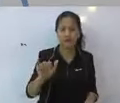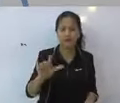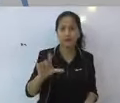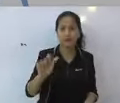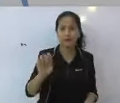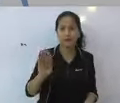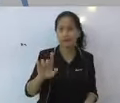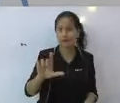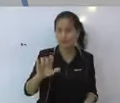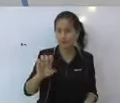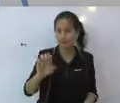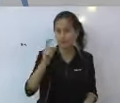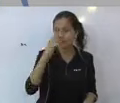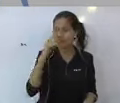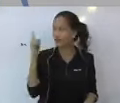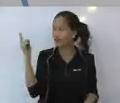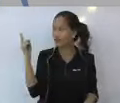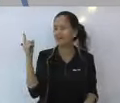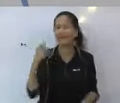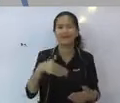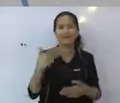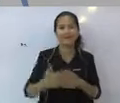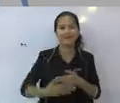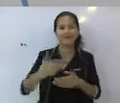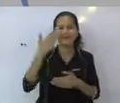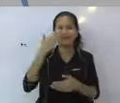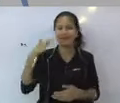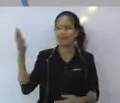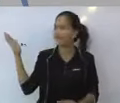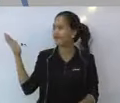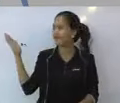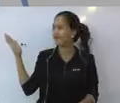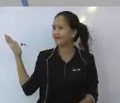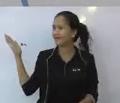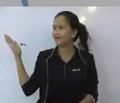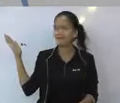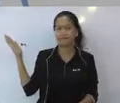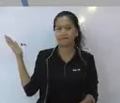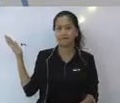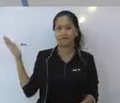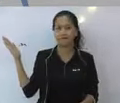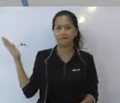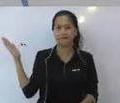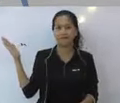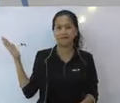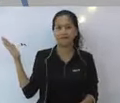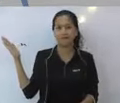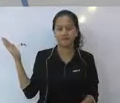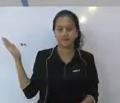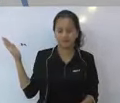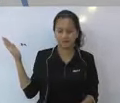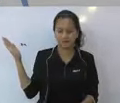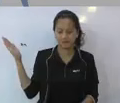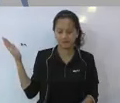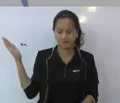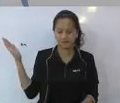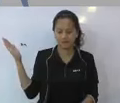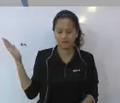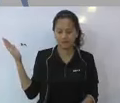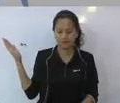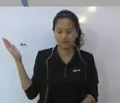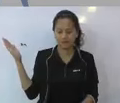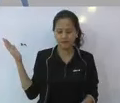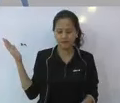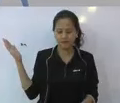meanwhile, a person eating sustainably will eat low amounts of. Ito naman yung mga dapat na konti